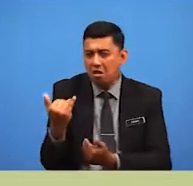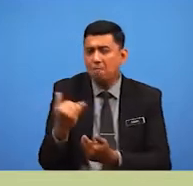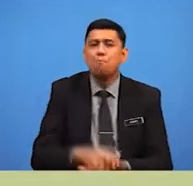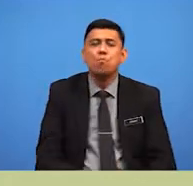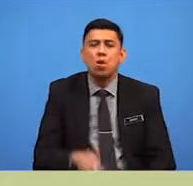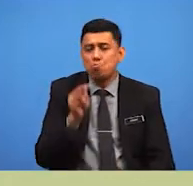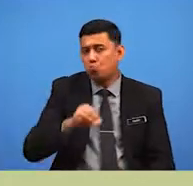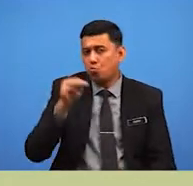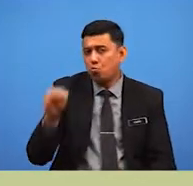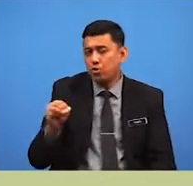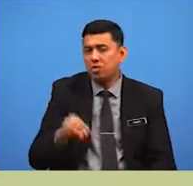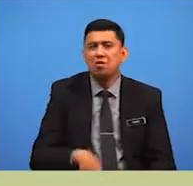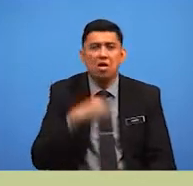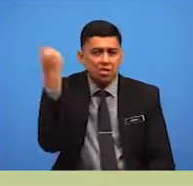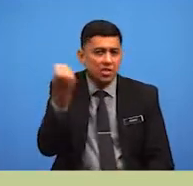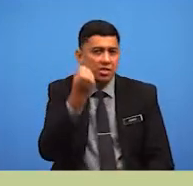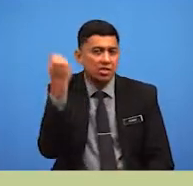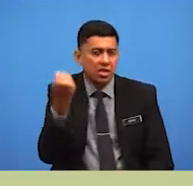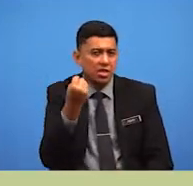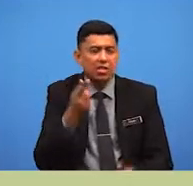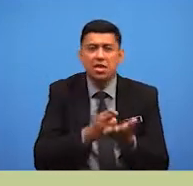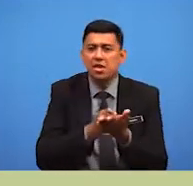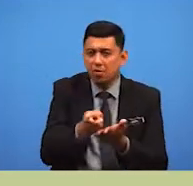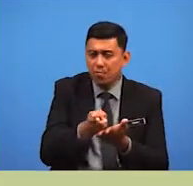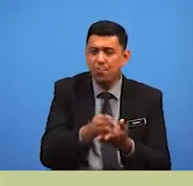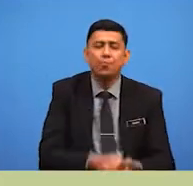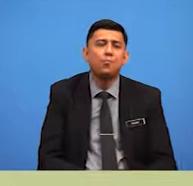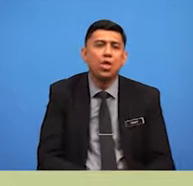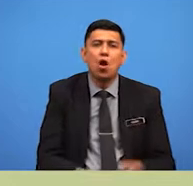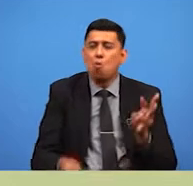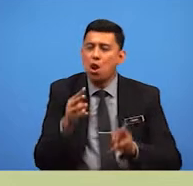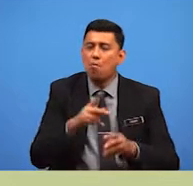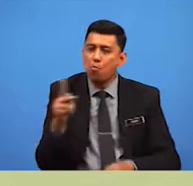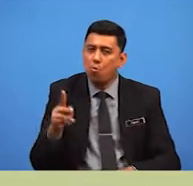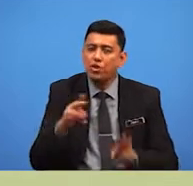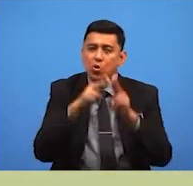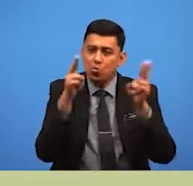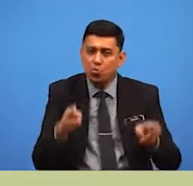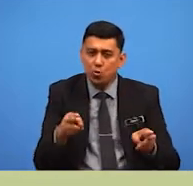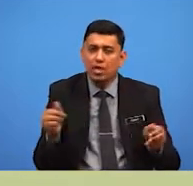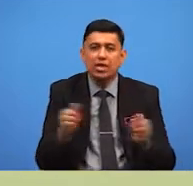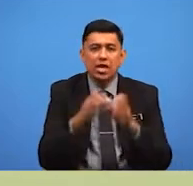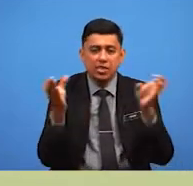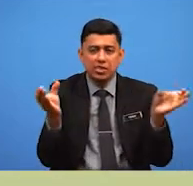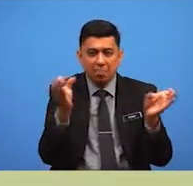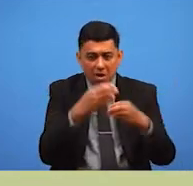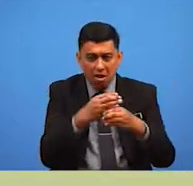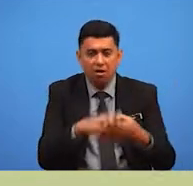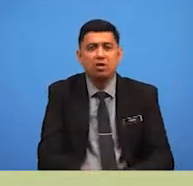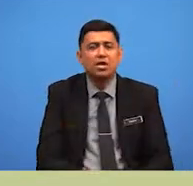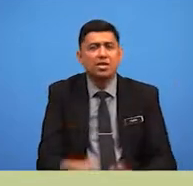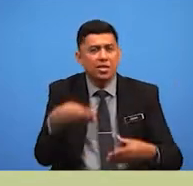agar murid-murid sentiasa ikhlas walaupun diuji dengan cabaran dan rintangan